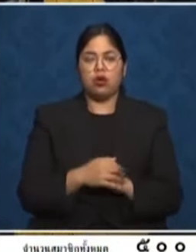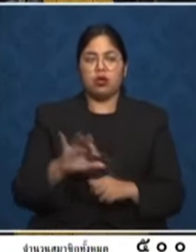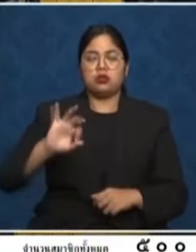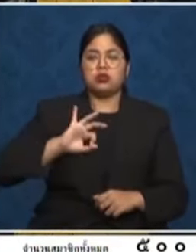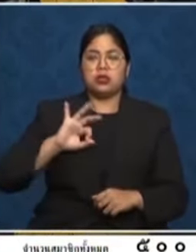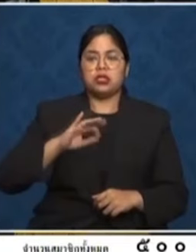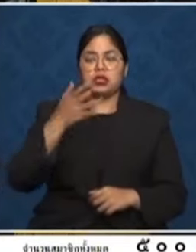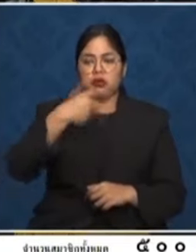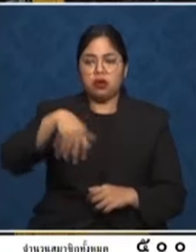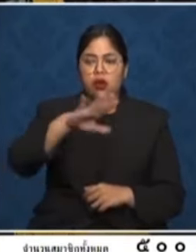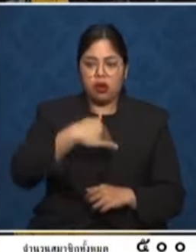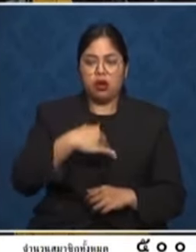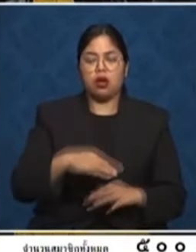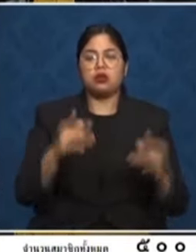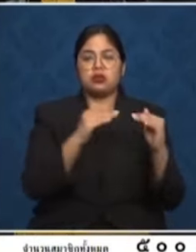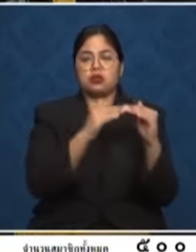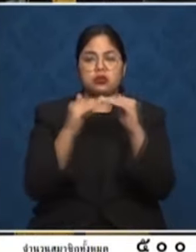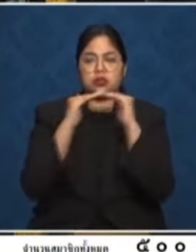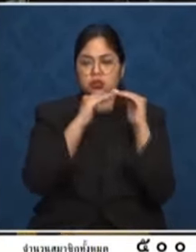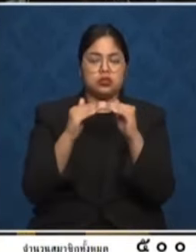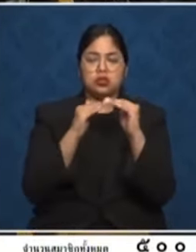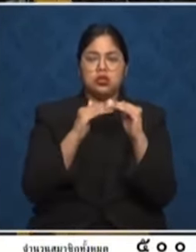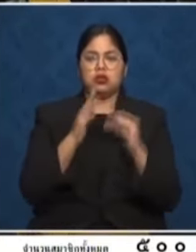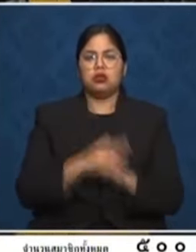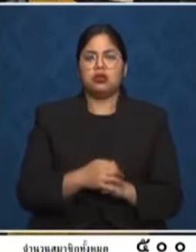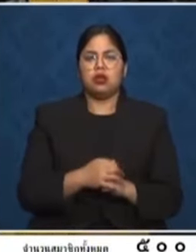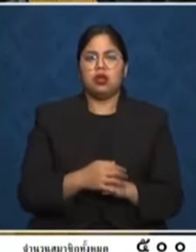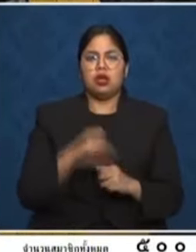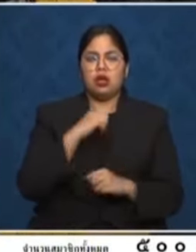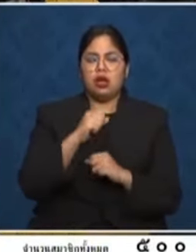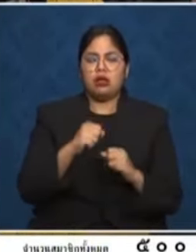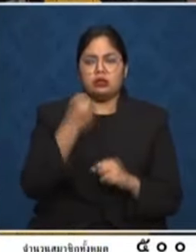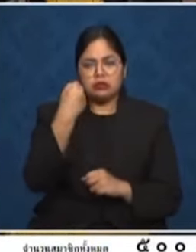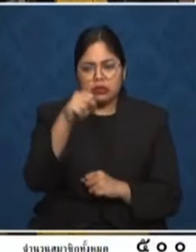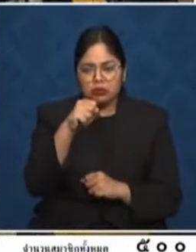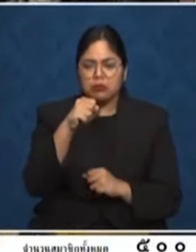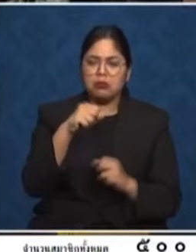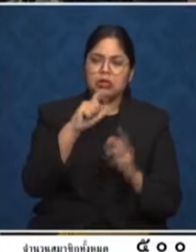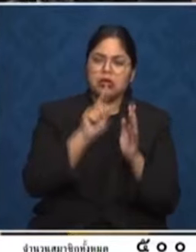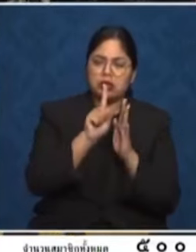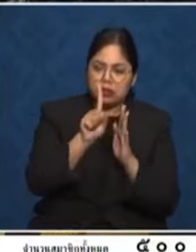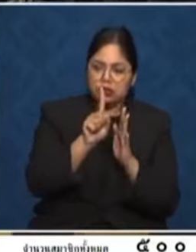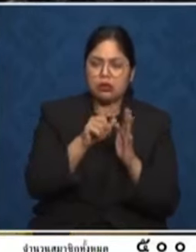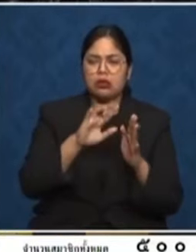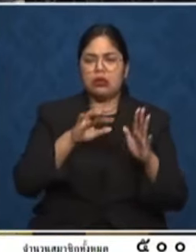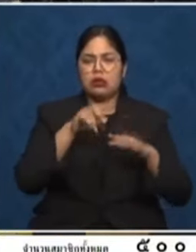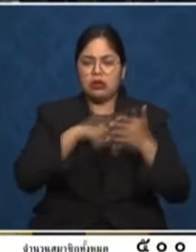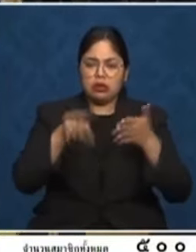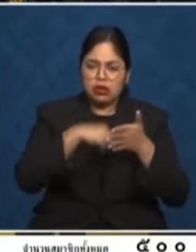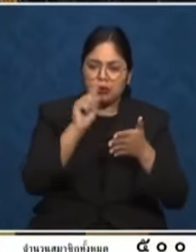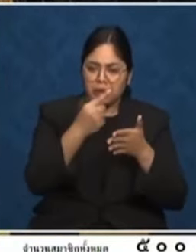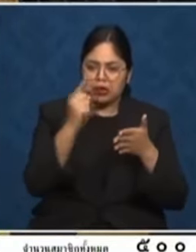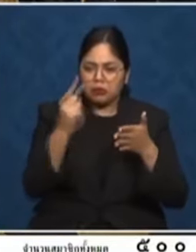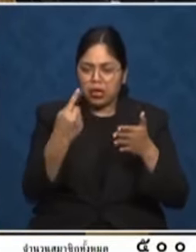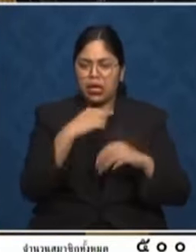าษาทiçõesมี 10 เท่าเทียมกั จะกี่สมัยจะ 10 เท่bbie sog จะ 1 เทไม่หรือจะอายุมากายุน้อย